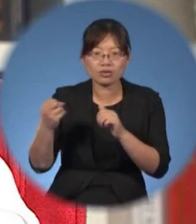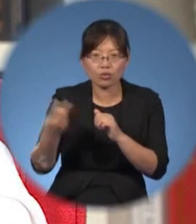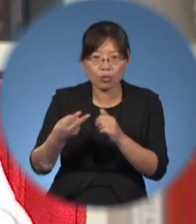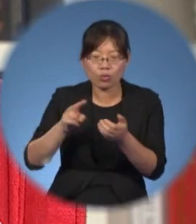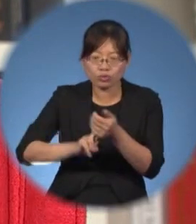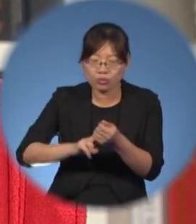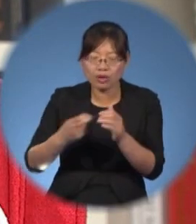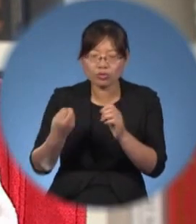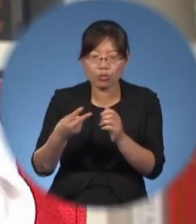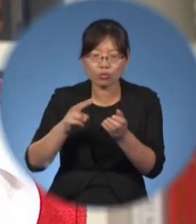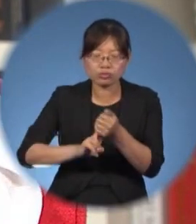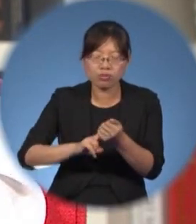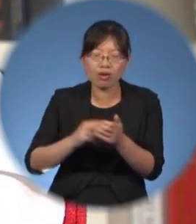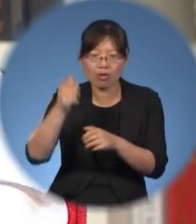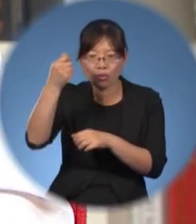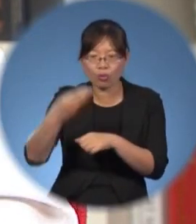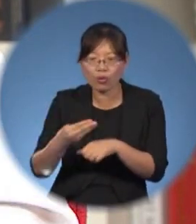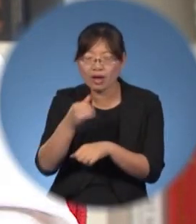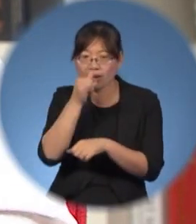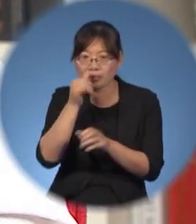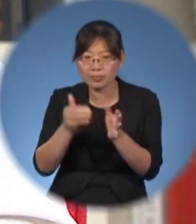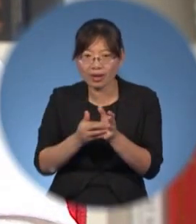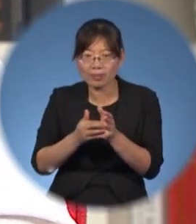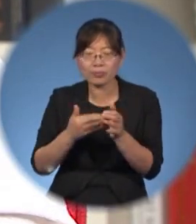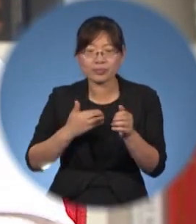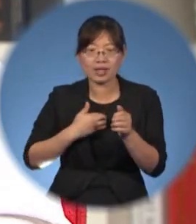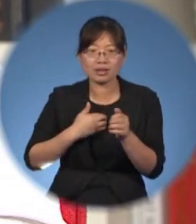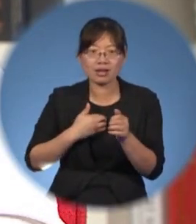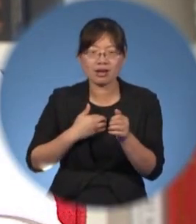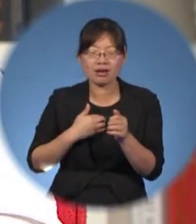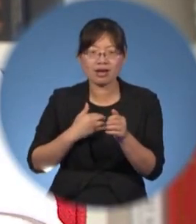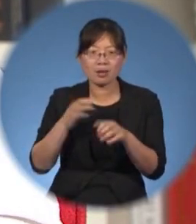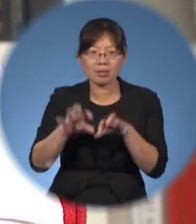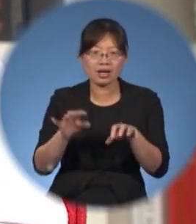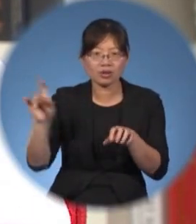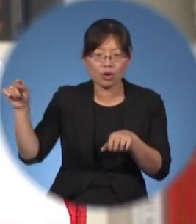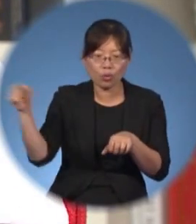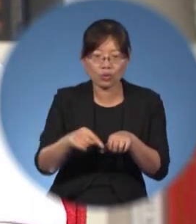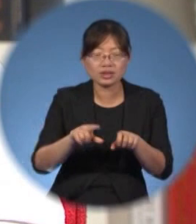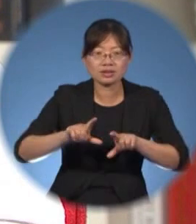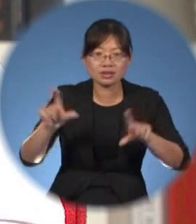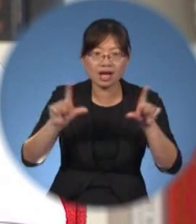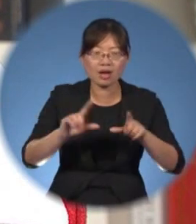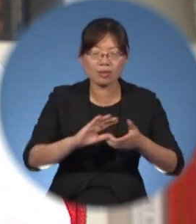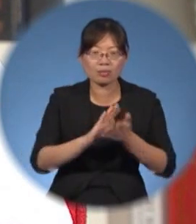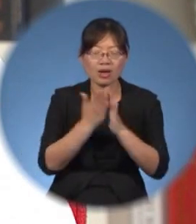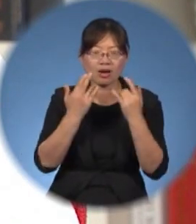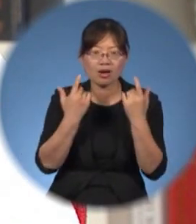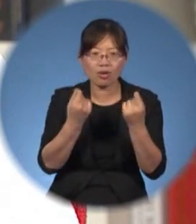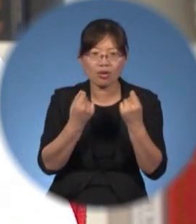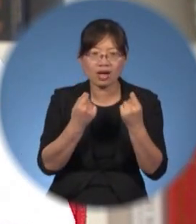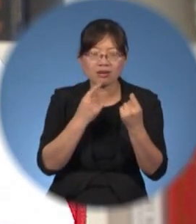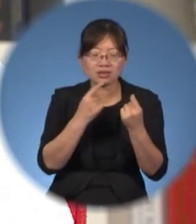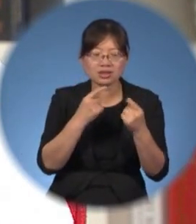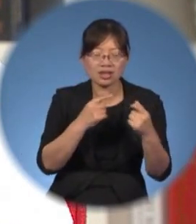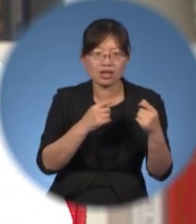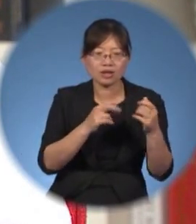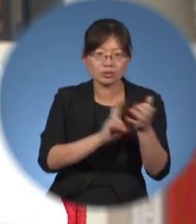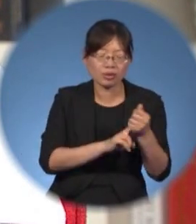걸. 근데 제가 이제 지금작 나오는 날은 그날도 역시 뭐 변함없이 그렇게 치고